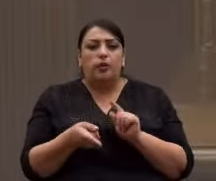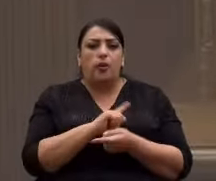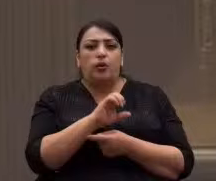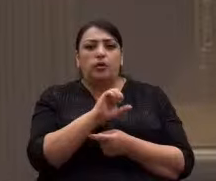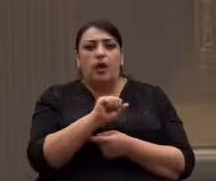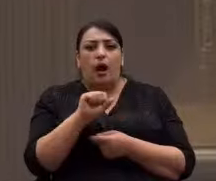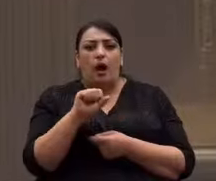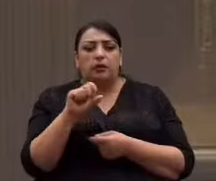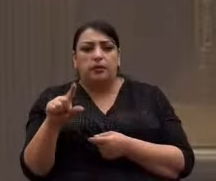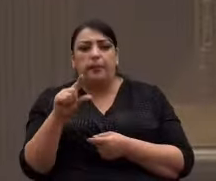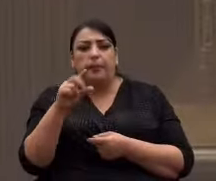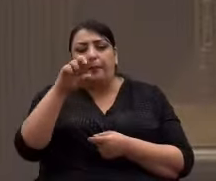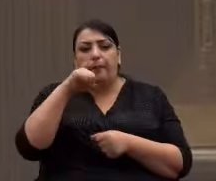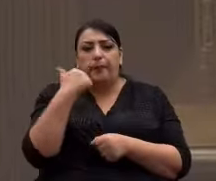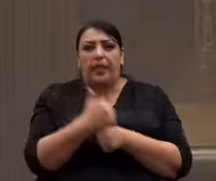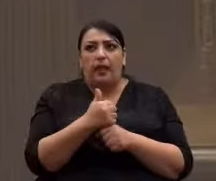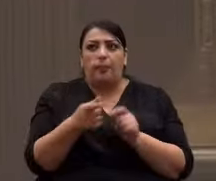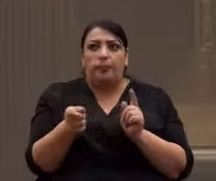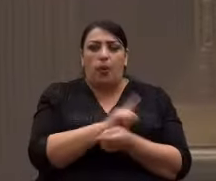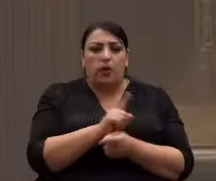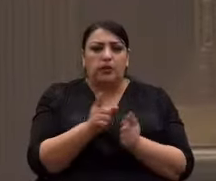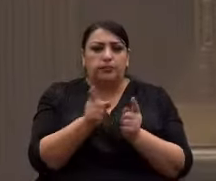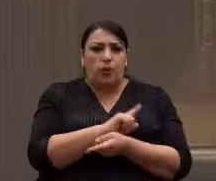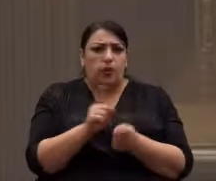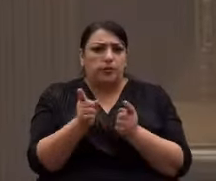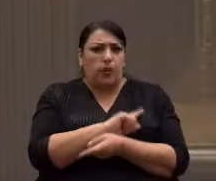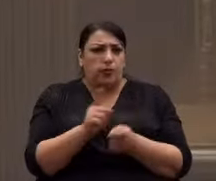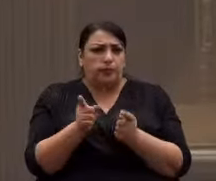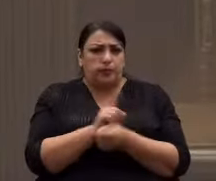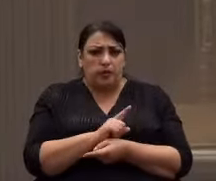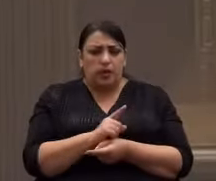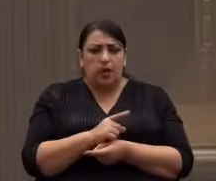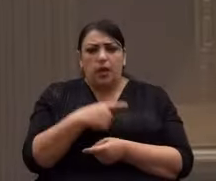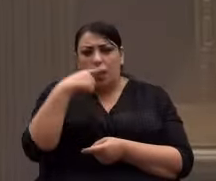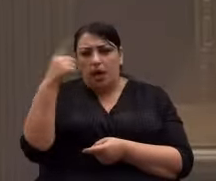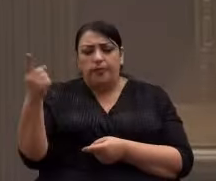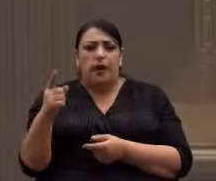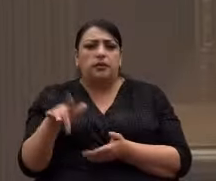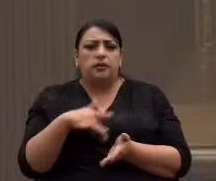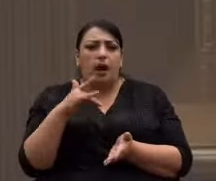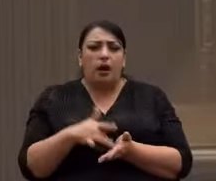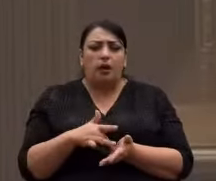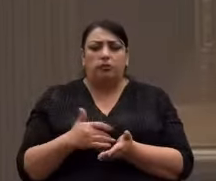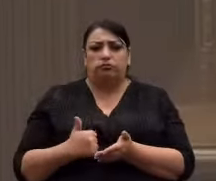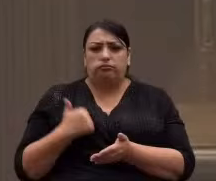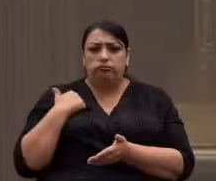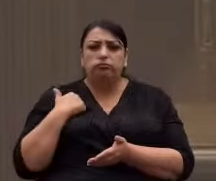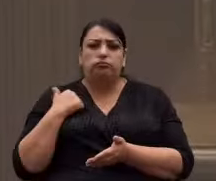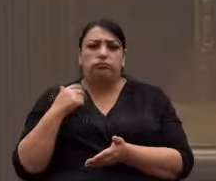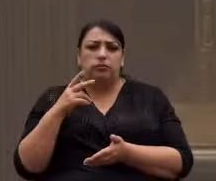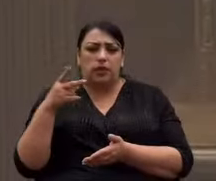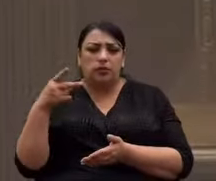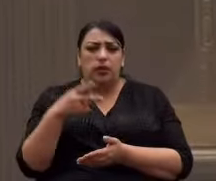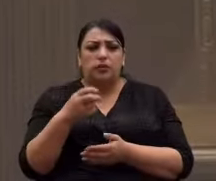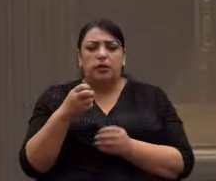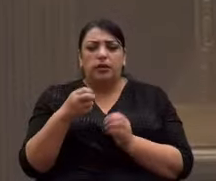ԱԱՑ-ը, պետին, սիրելի Հայաստանի քաղաքացի, հպարտ քաղաքացի, որ 2018 թվականի